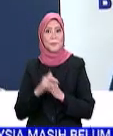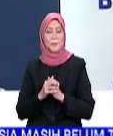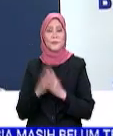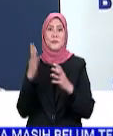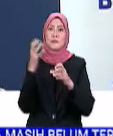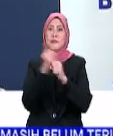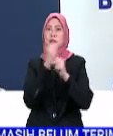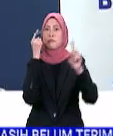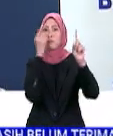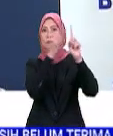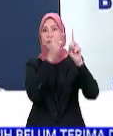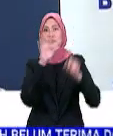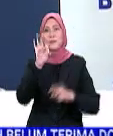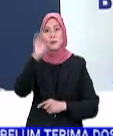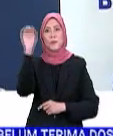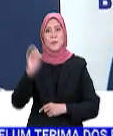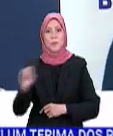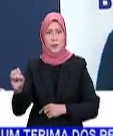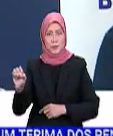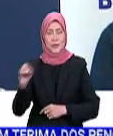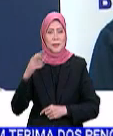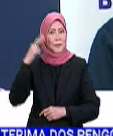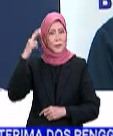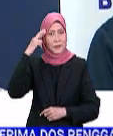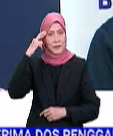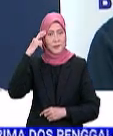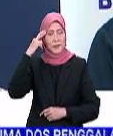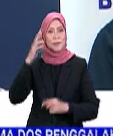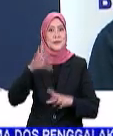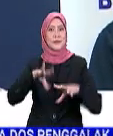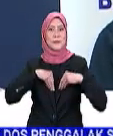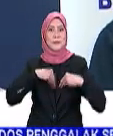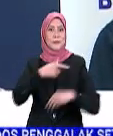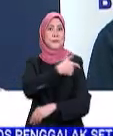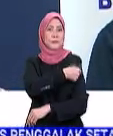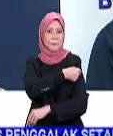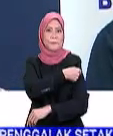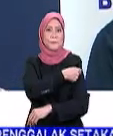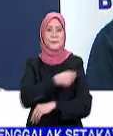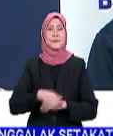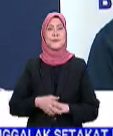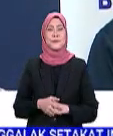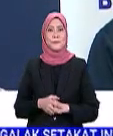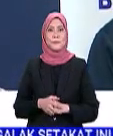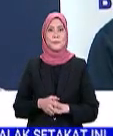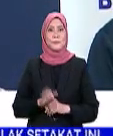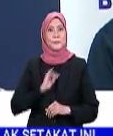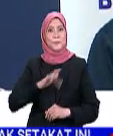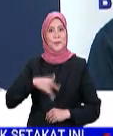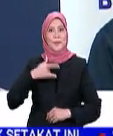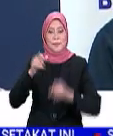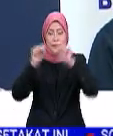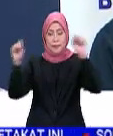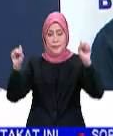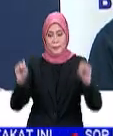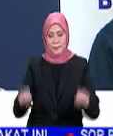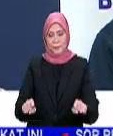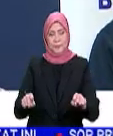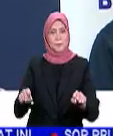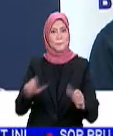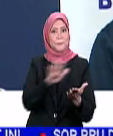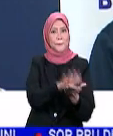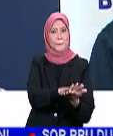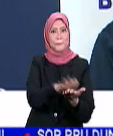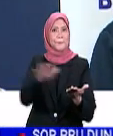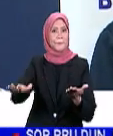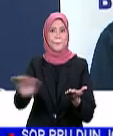ataupun mencapai tahap 90% remaja kita telah menerima vaksin. Jadi saya rasa sistem ataupun pendekatan yang sama